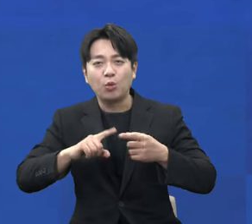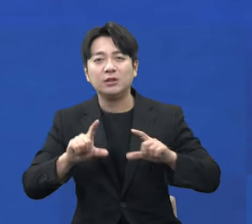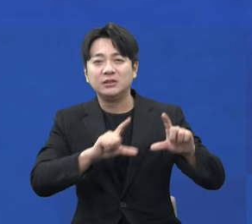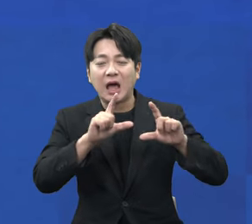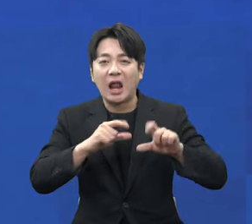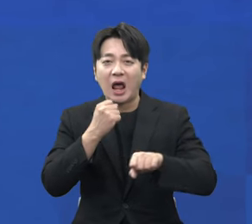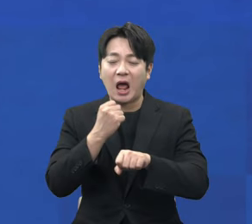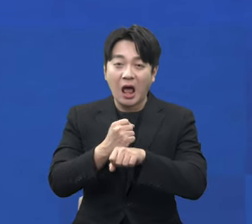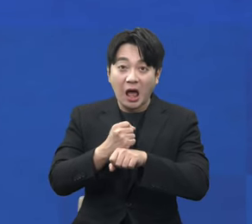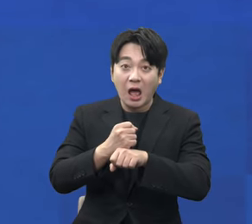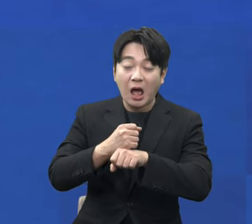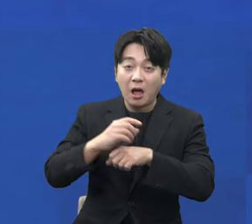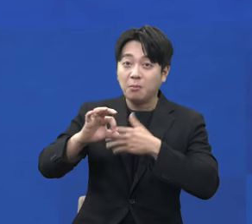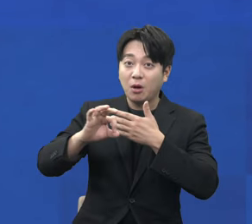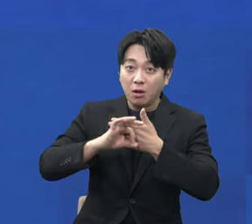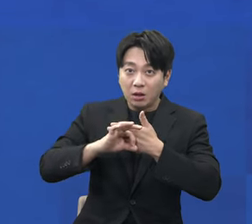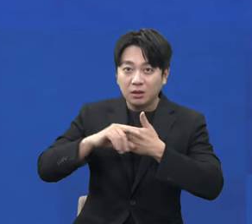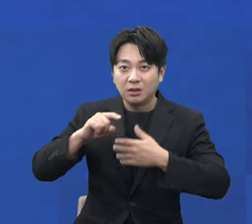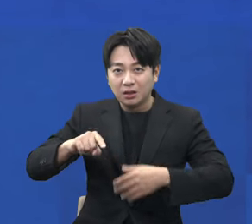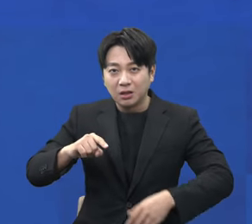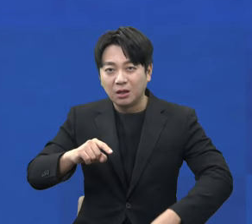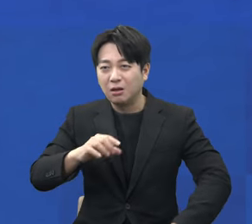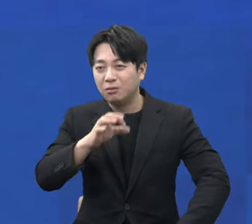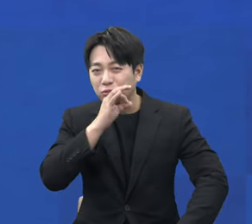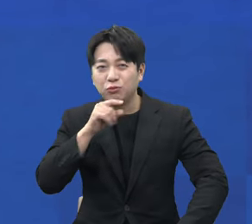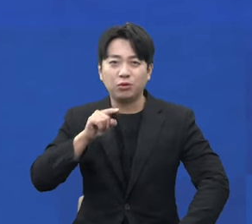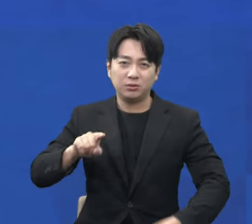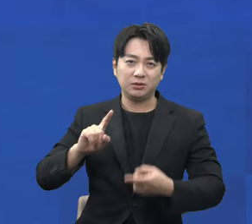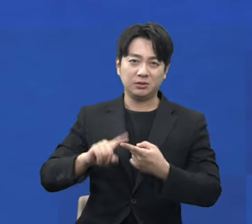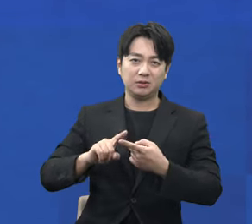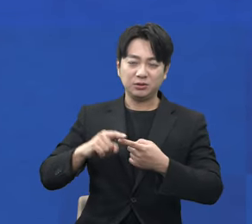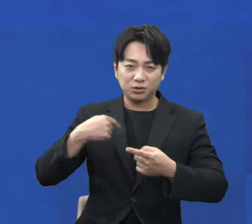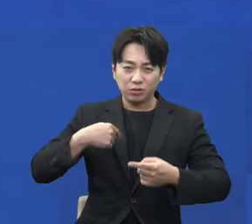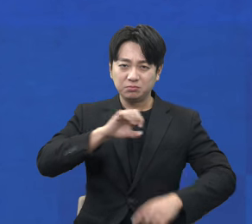맞섰던 노무현 대통령처럼 저 또한 맞서겠습니다.